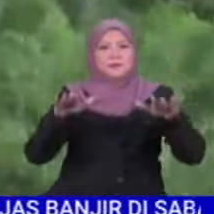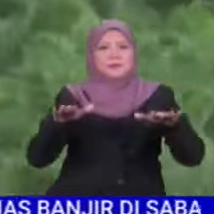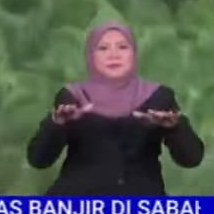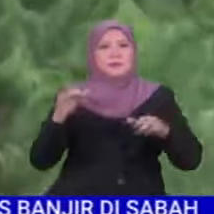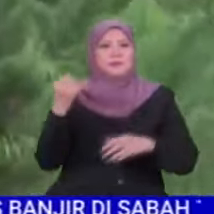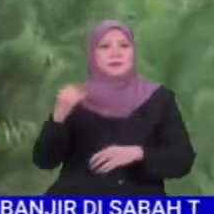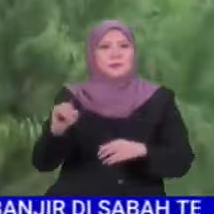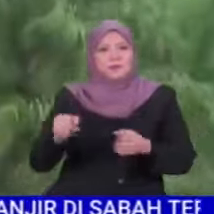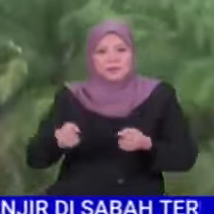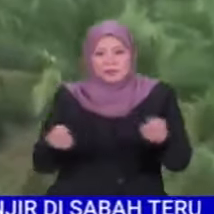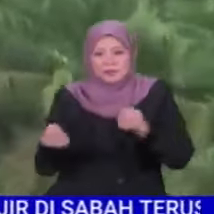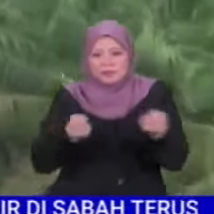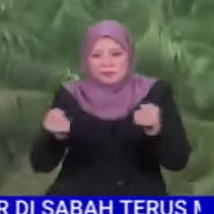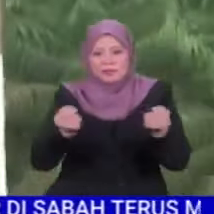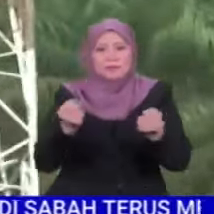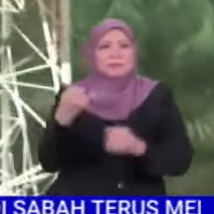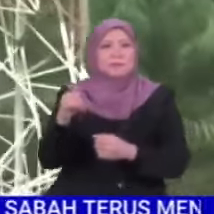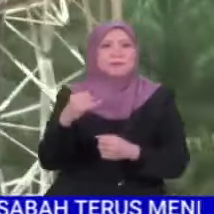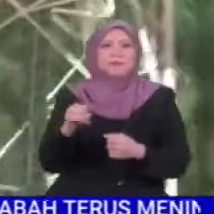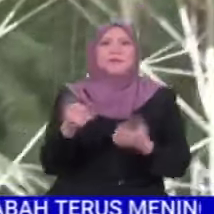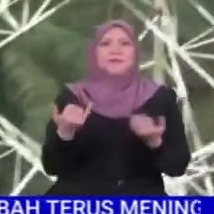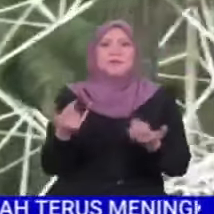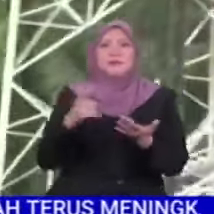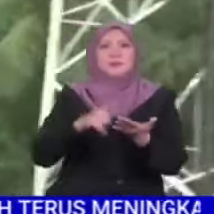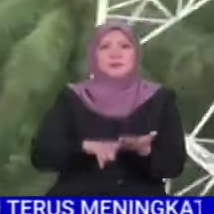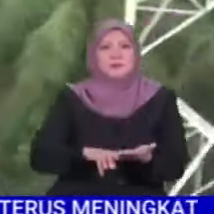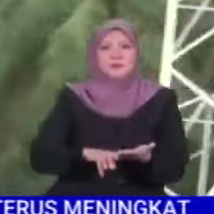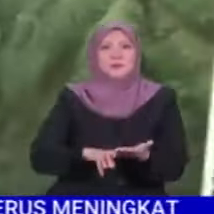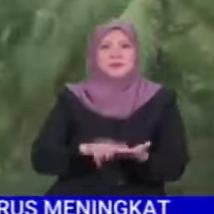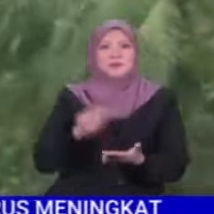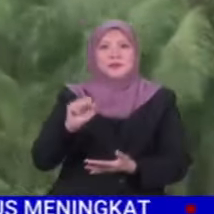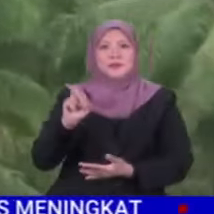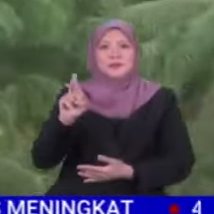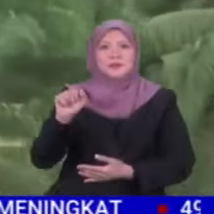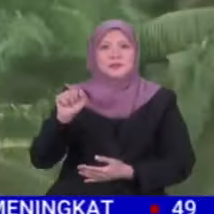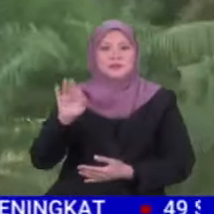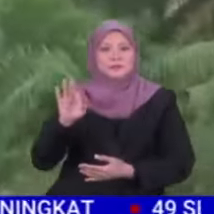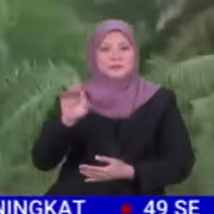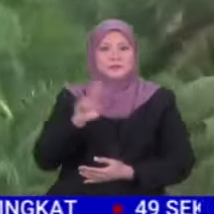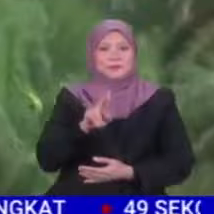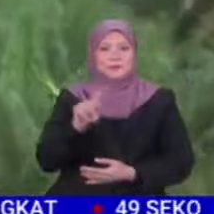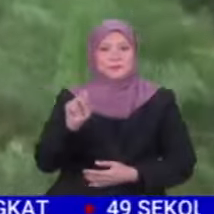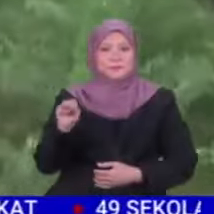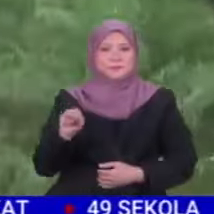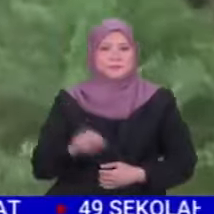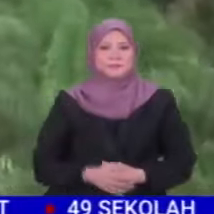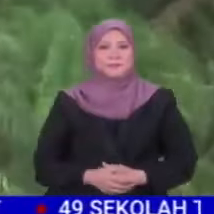tidak dapat dilalui jalan darat. Laporan Muhammad Ashraf Ishak, RTM.